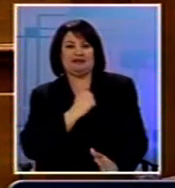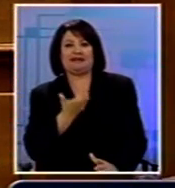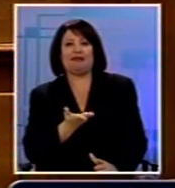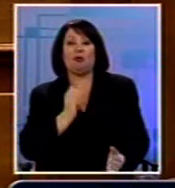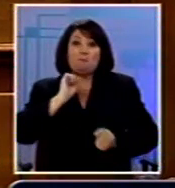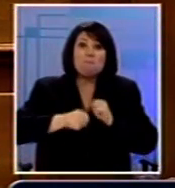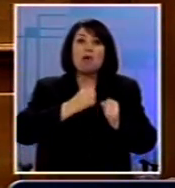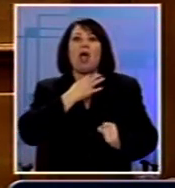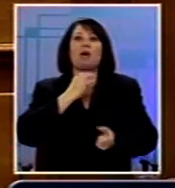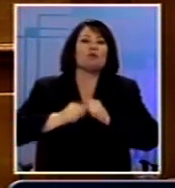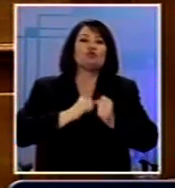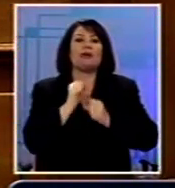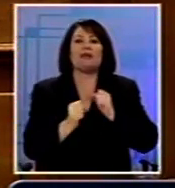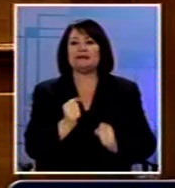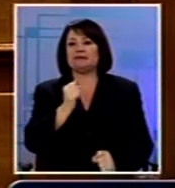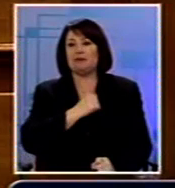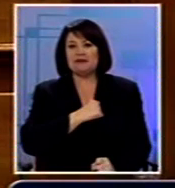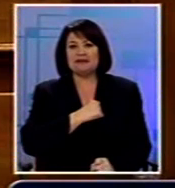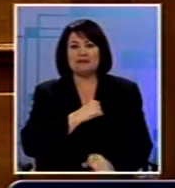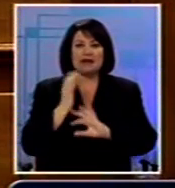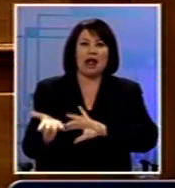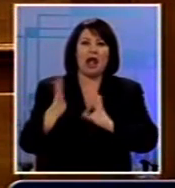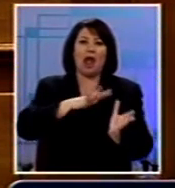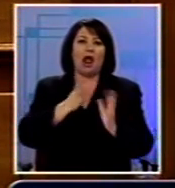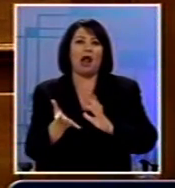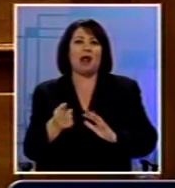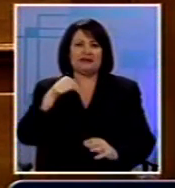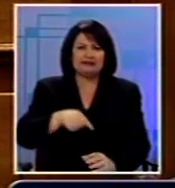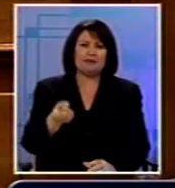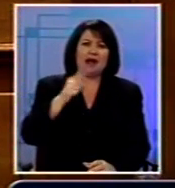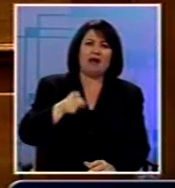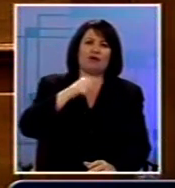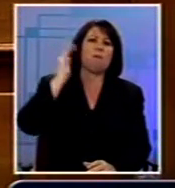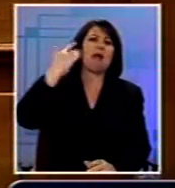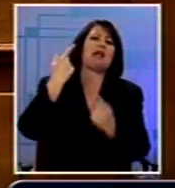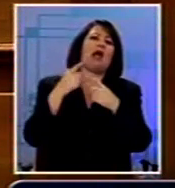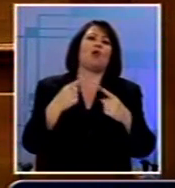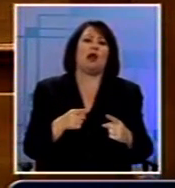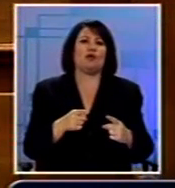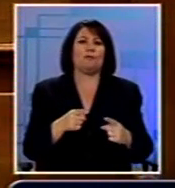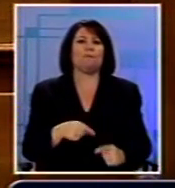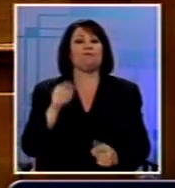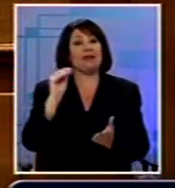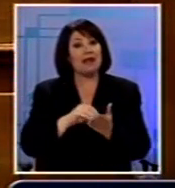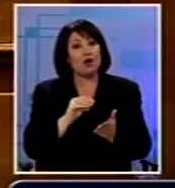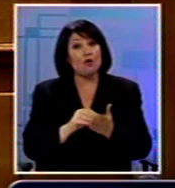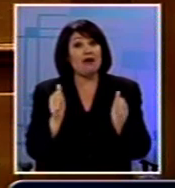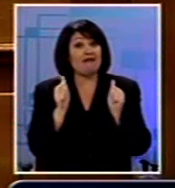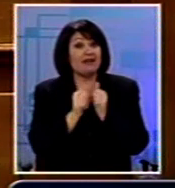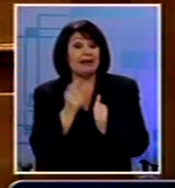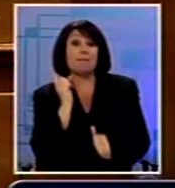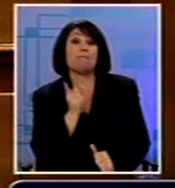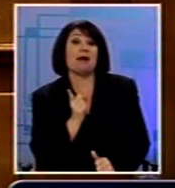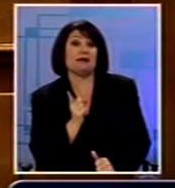απεγνωσμένες προσπάθειες για να πείσετε ότι λέτε άλλα πράγματα σήμερα από όσα λέγατε παλιότερα. Και μια ακόμα φιλική